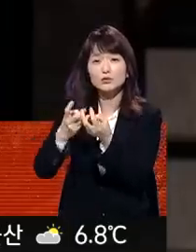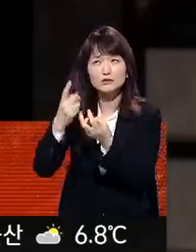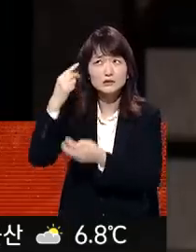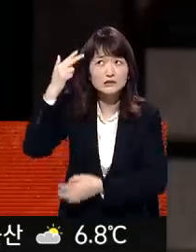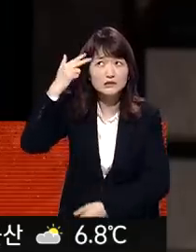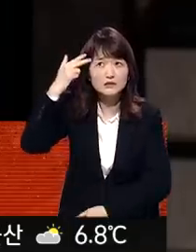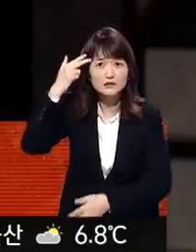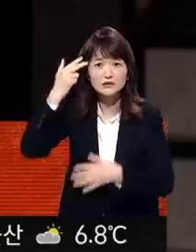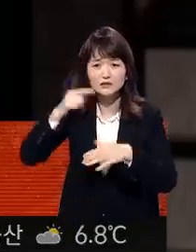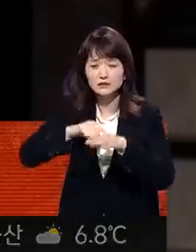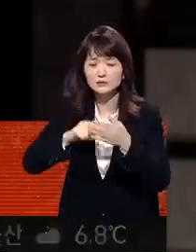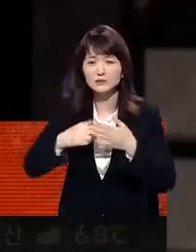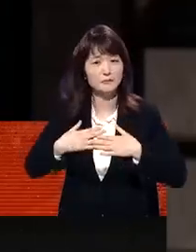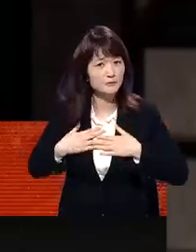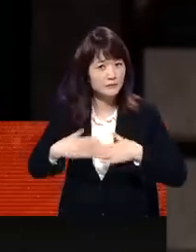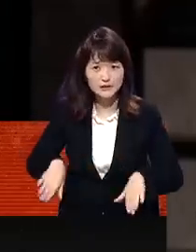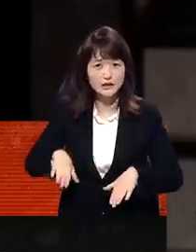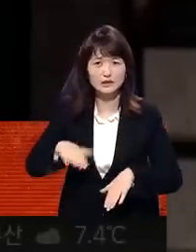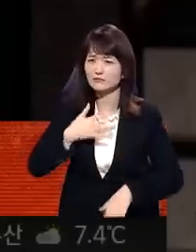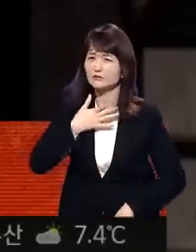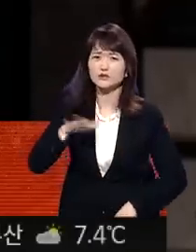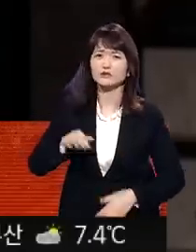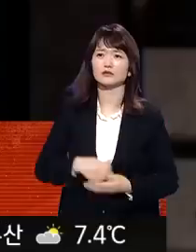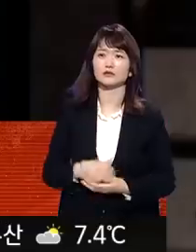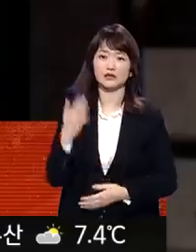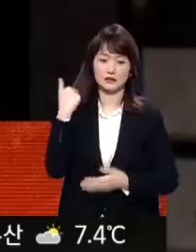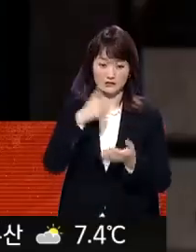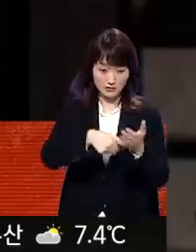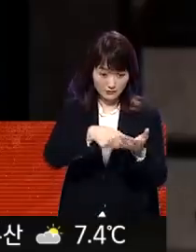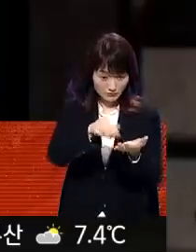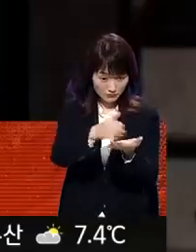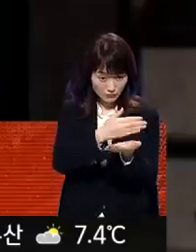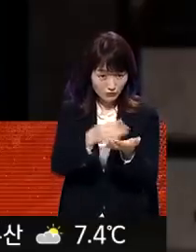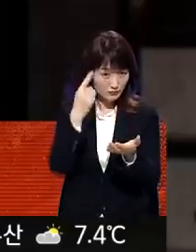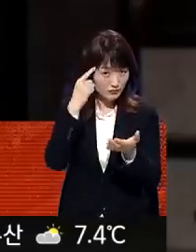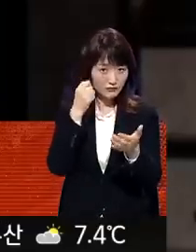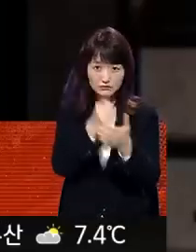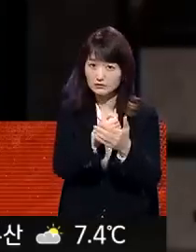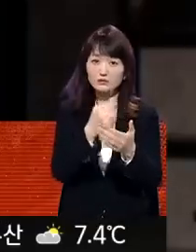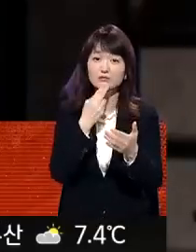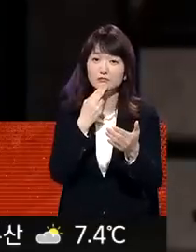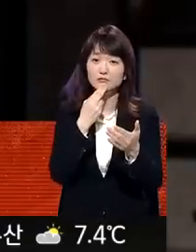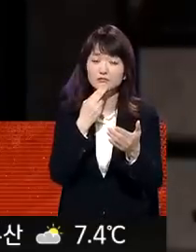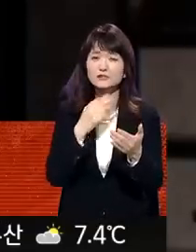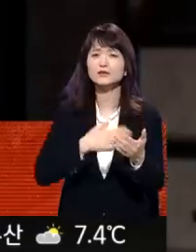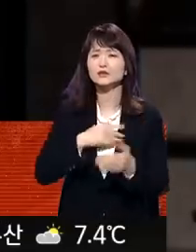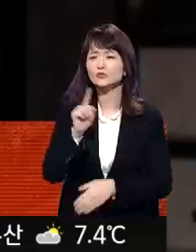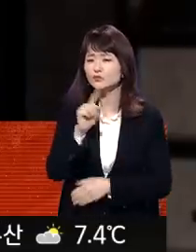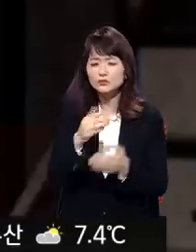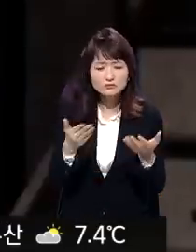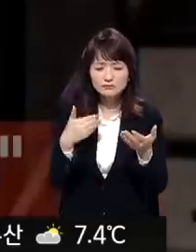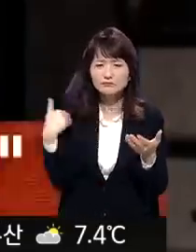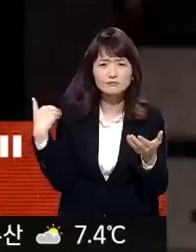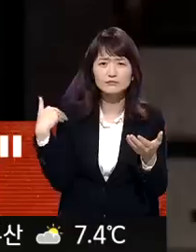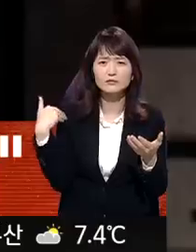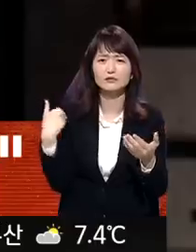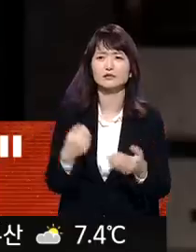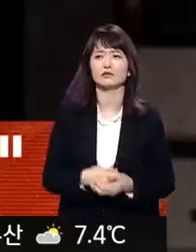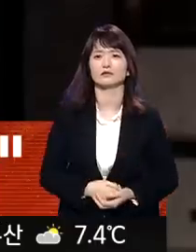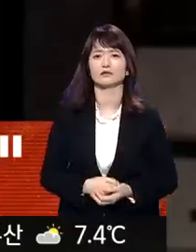정신이 심신미약이냐고요. 심신미약이면 아까 사물의 변별 능력과 의사결정 능력이 없으면 내가 뭘 했는지를 몰라야